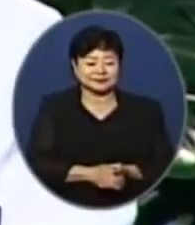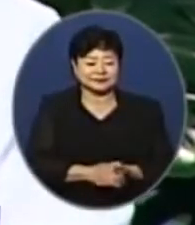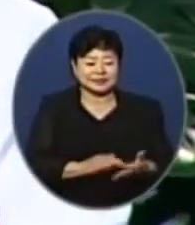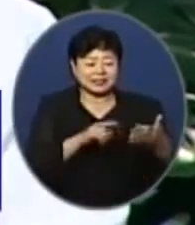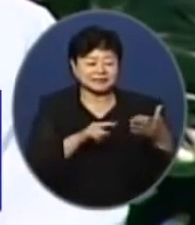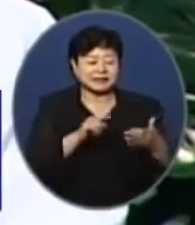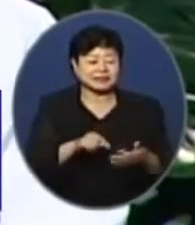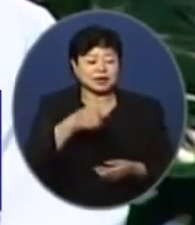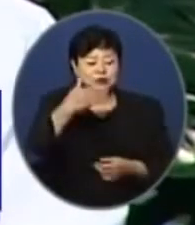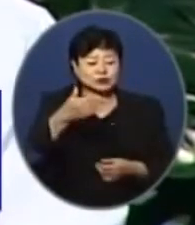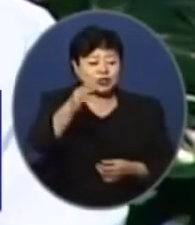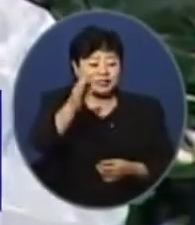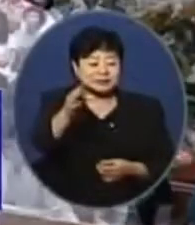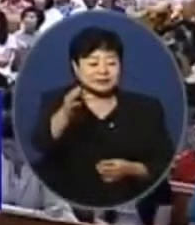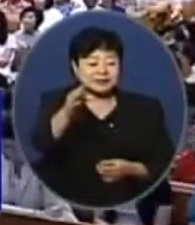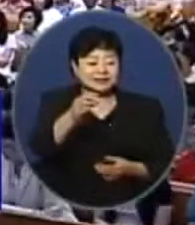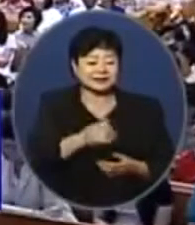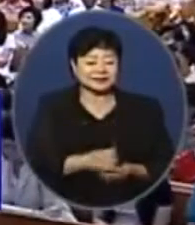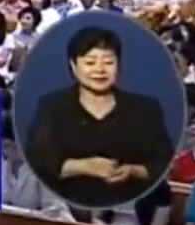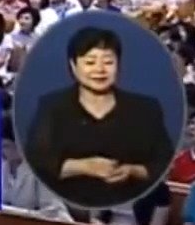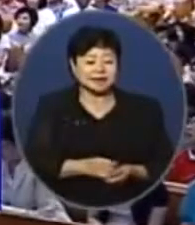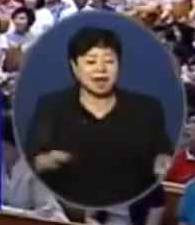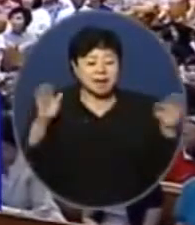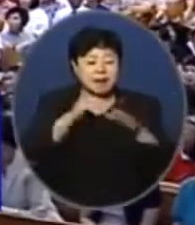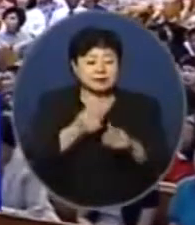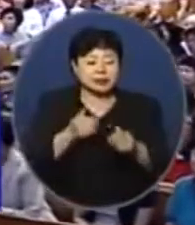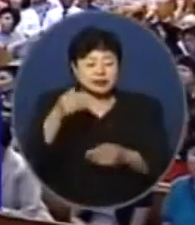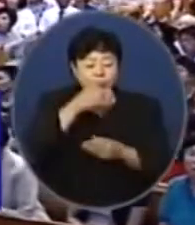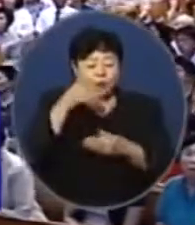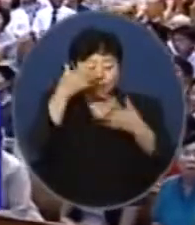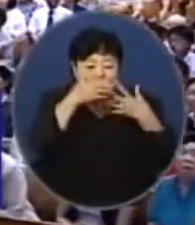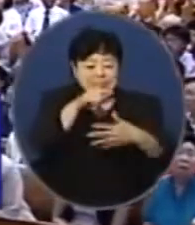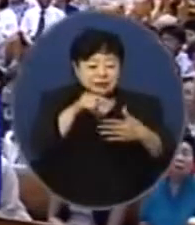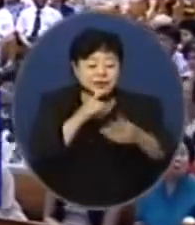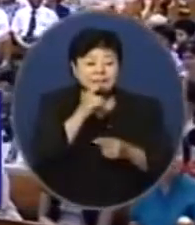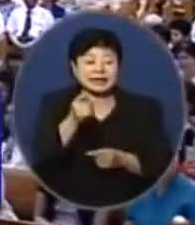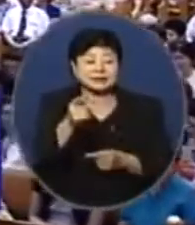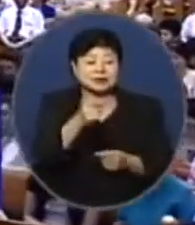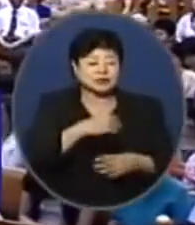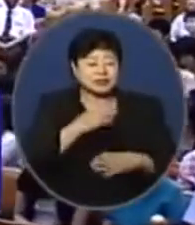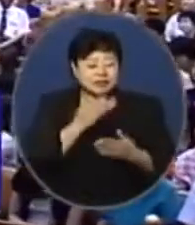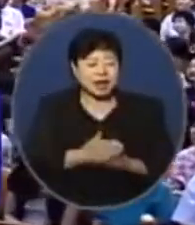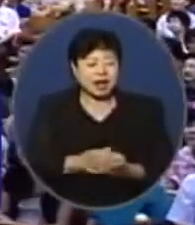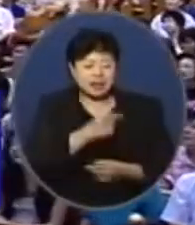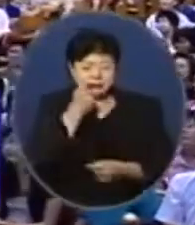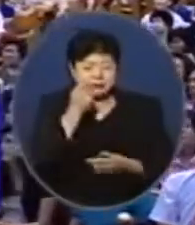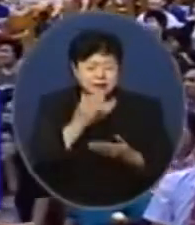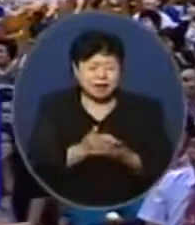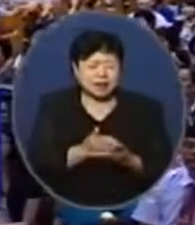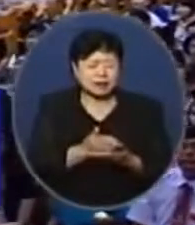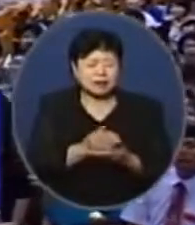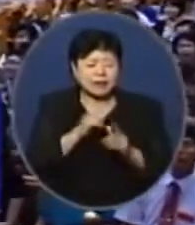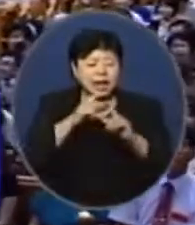18장 9절로 10절에 이와 같은 놀라운 축복의 말씀이 있습니다. 밤에 주께서 환상 가운데 바울에게 말씀하실 때 두려워하지 말며 침묵하지